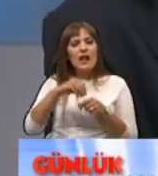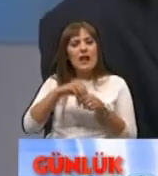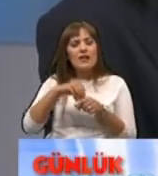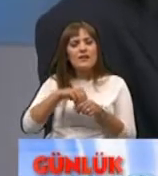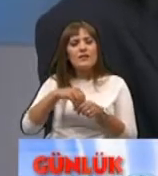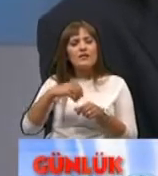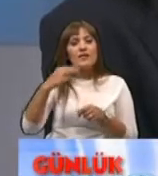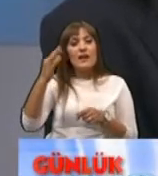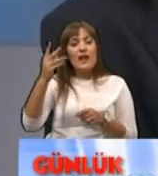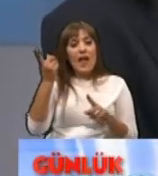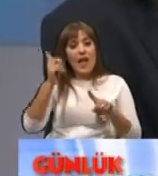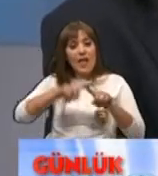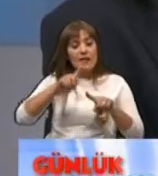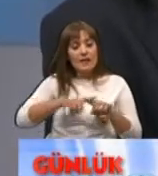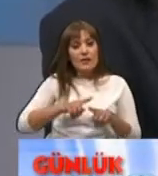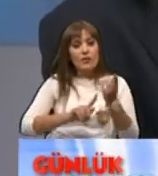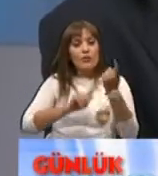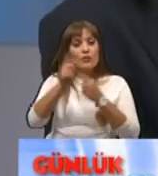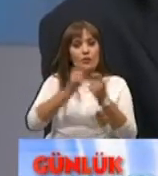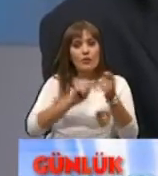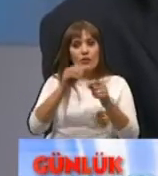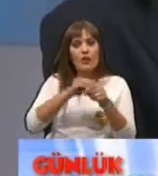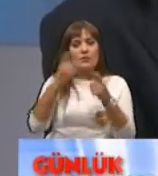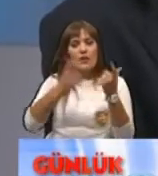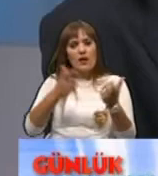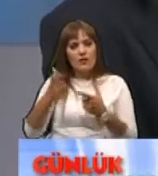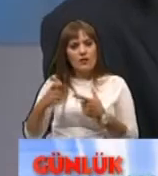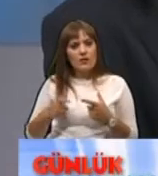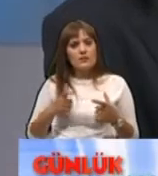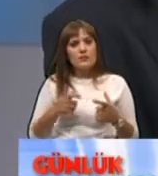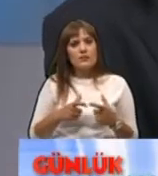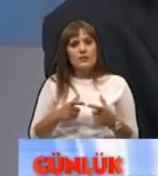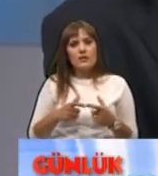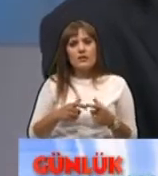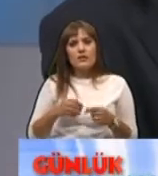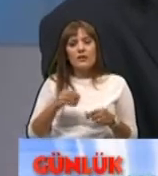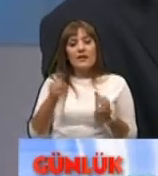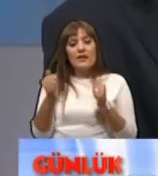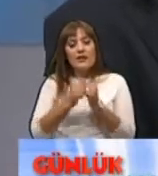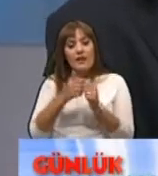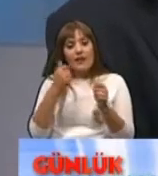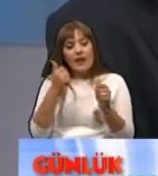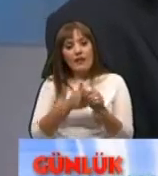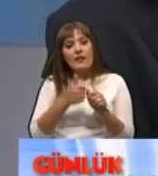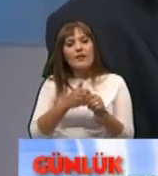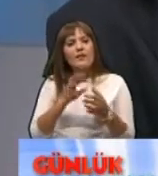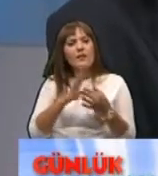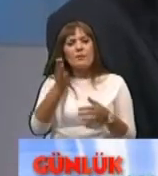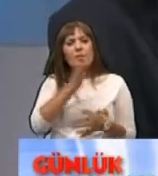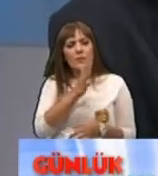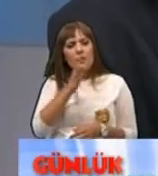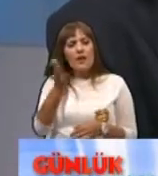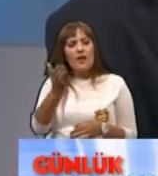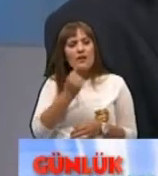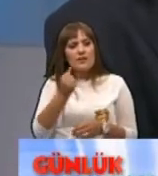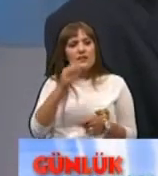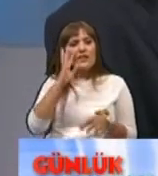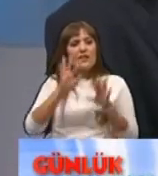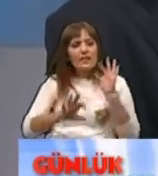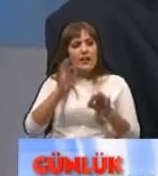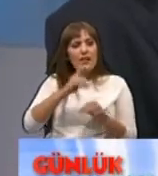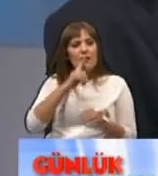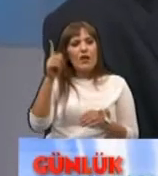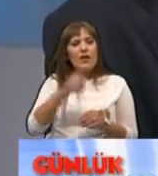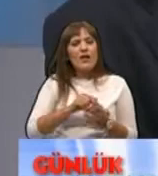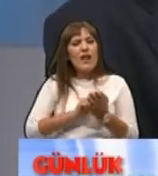etkisi, kullanım yerleri ve yan etkileri ne bileyim alacağınız tedavi